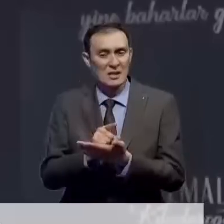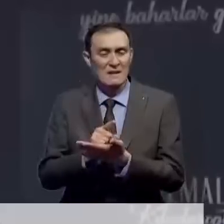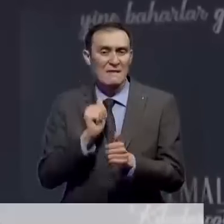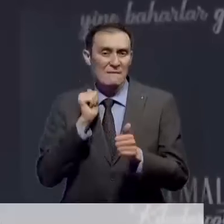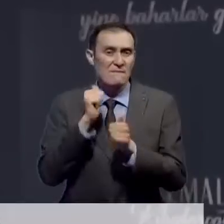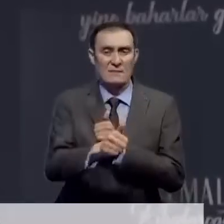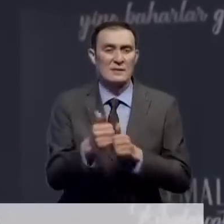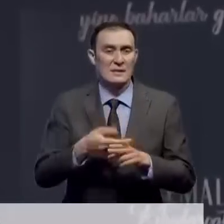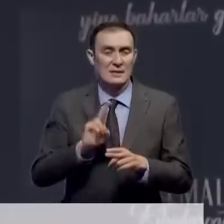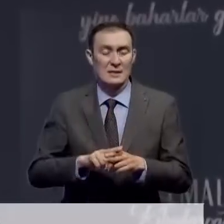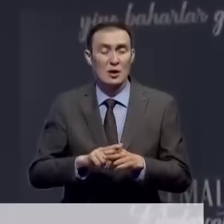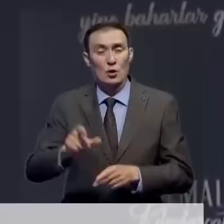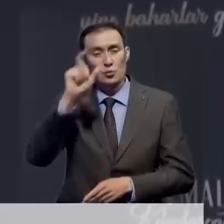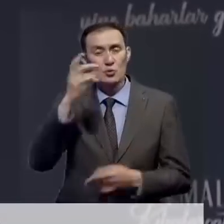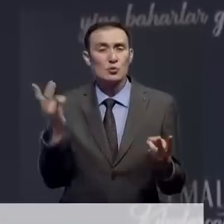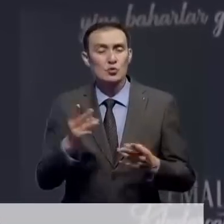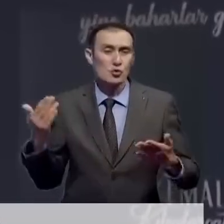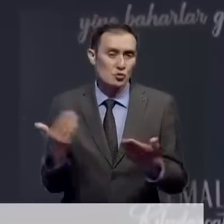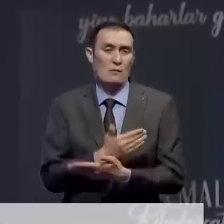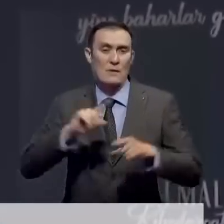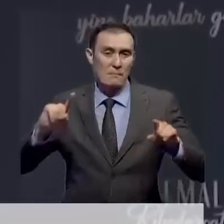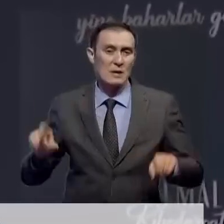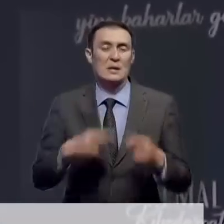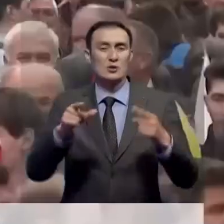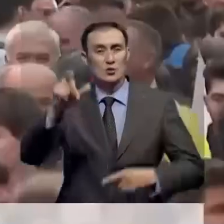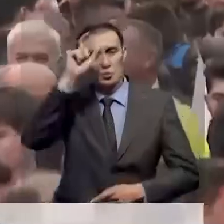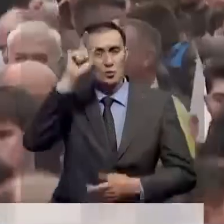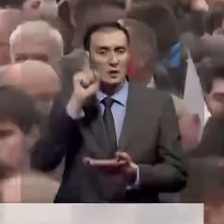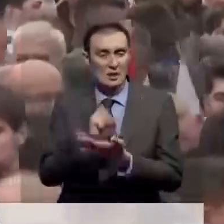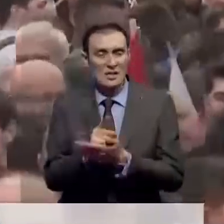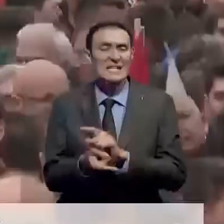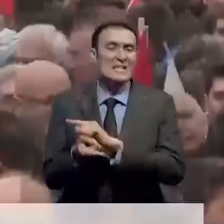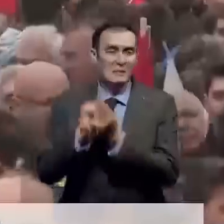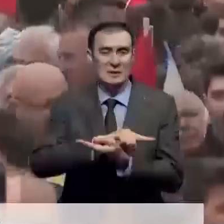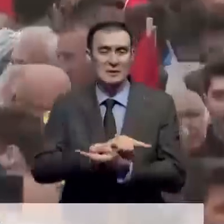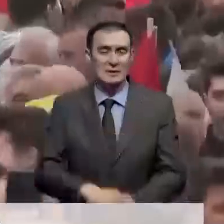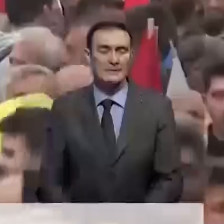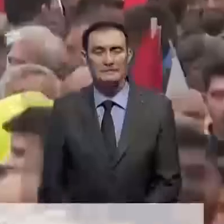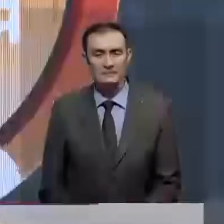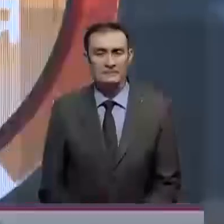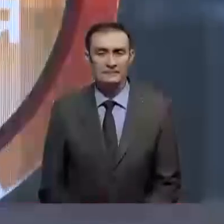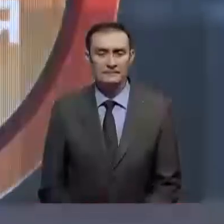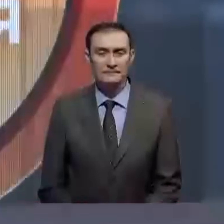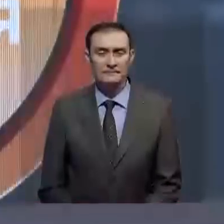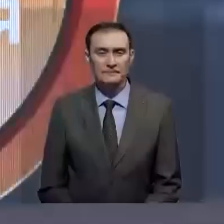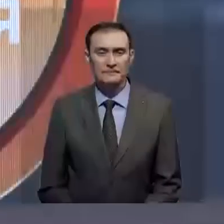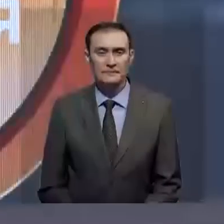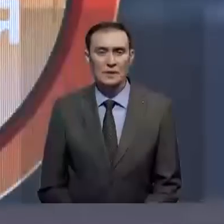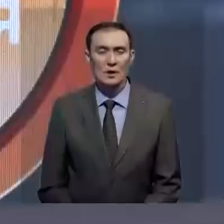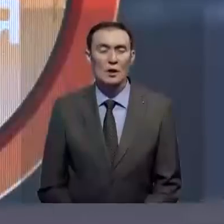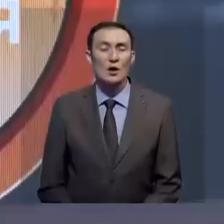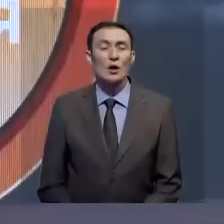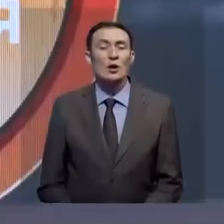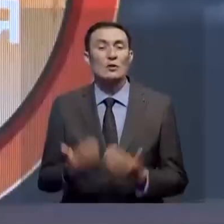вырваться из этой хватки. Турции нужно снова подняться. И Турция должна измениться.